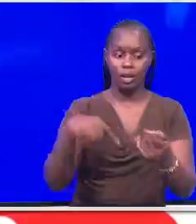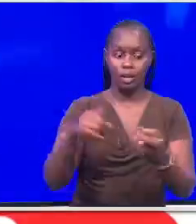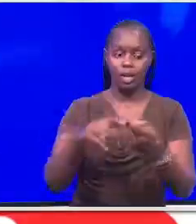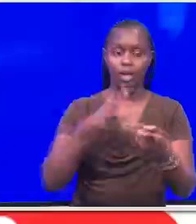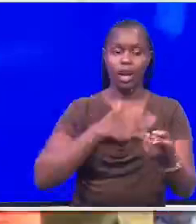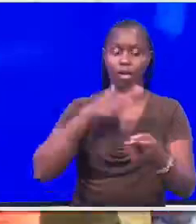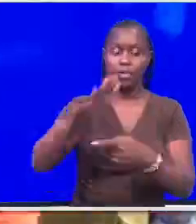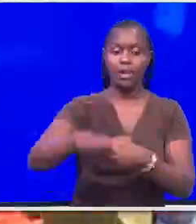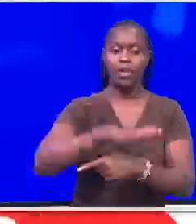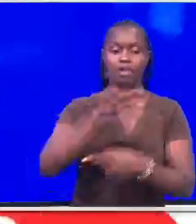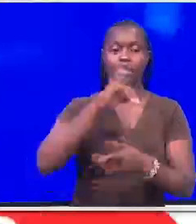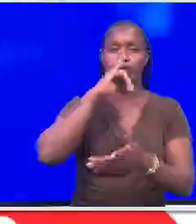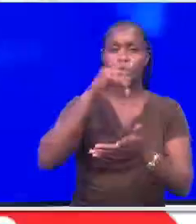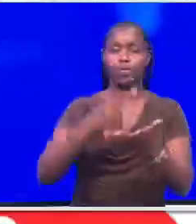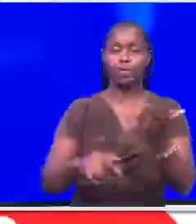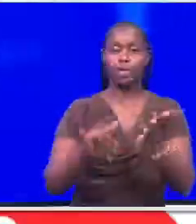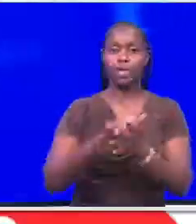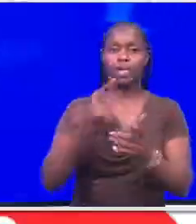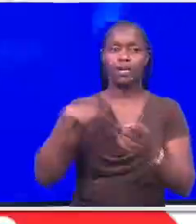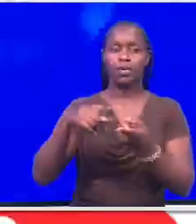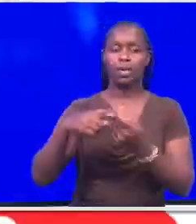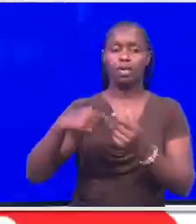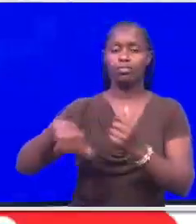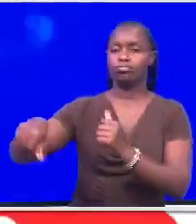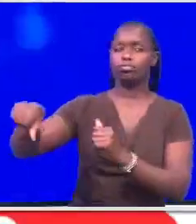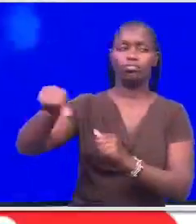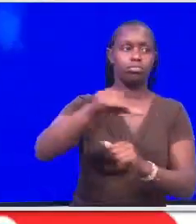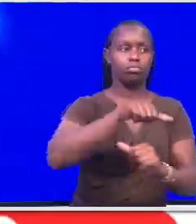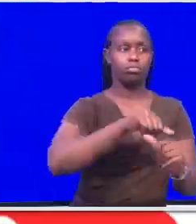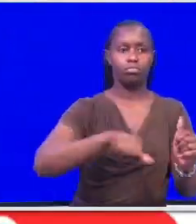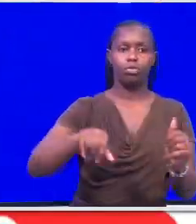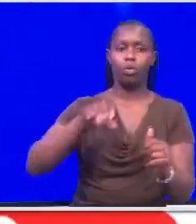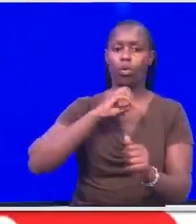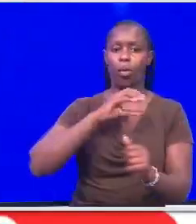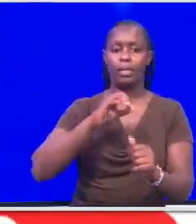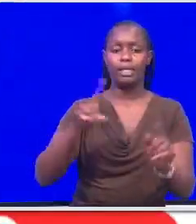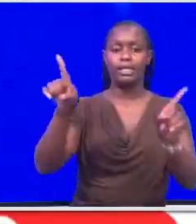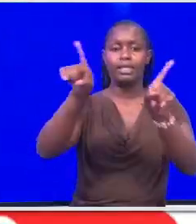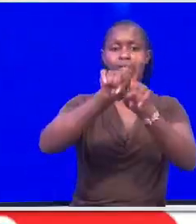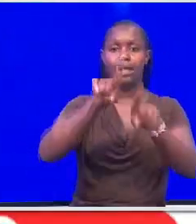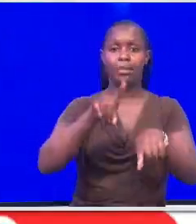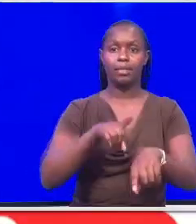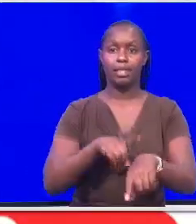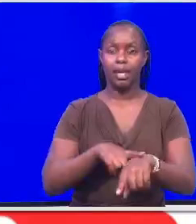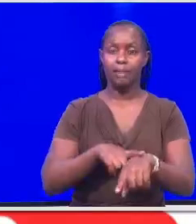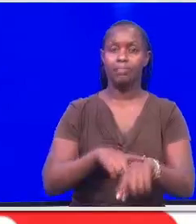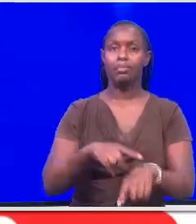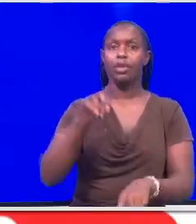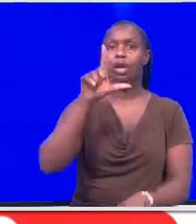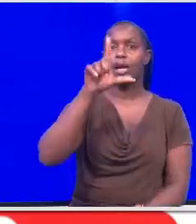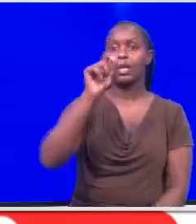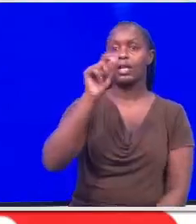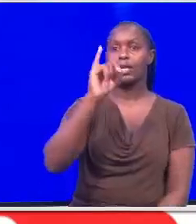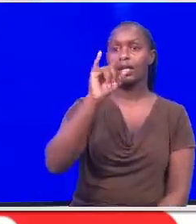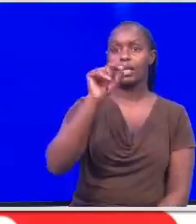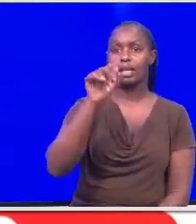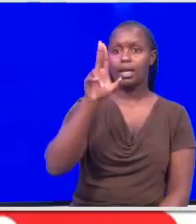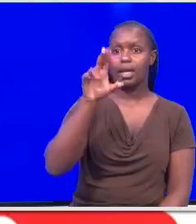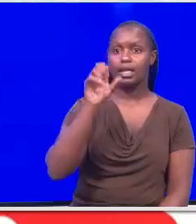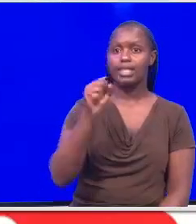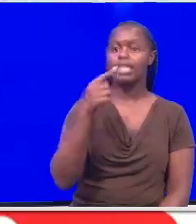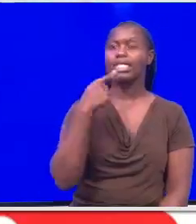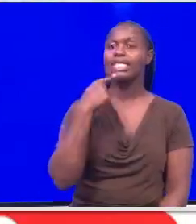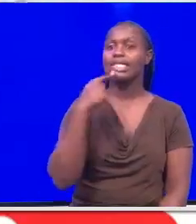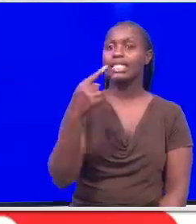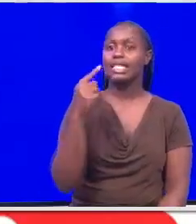ni ile tu tunazungushwa propaganda. Wakati huo huo, mbunge wa Kachiliba Titus Lote amemsuta naibu wa rais